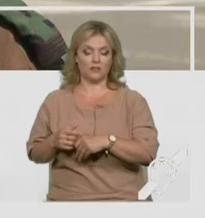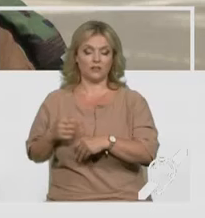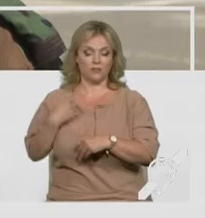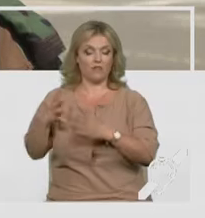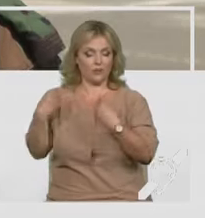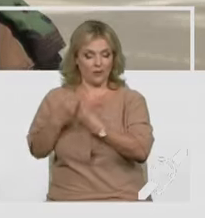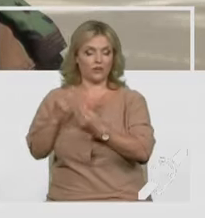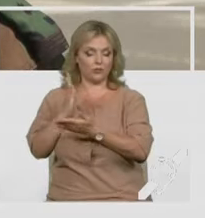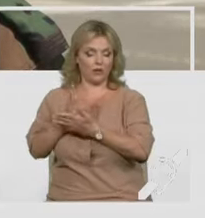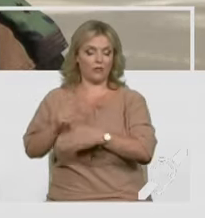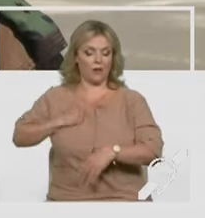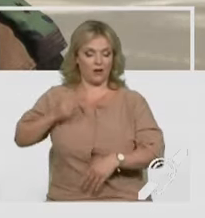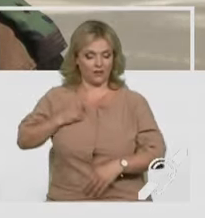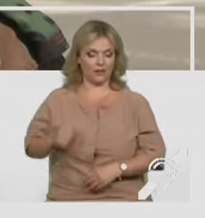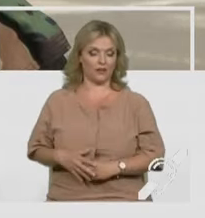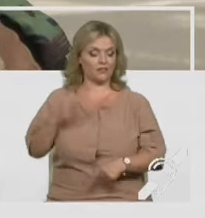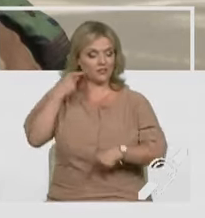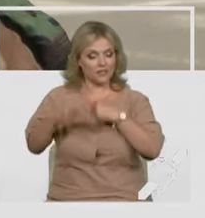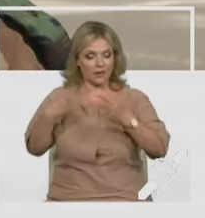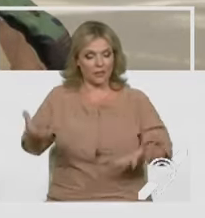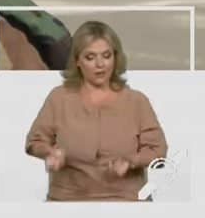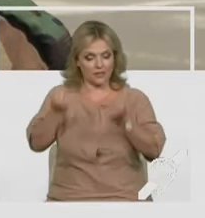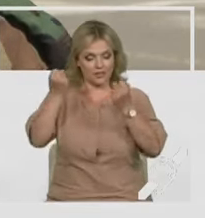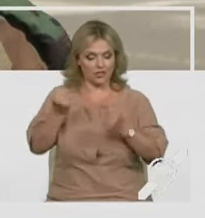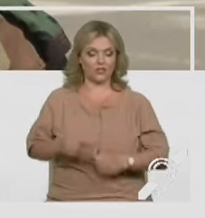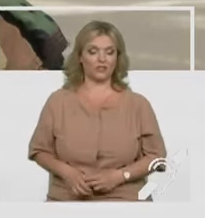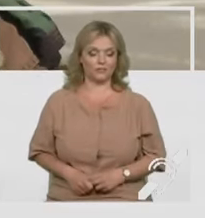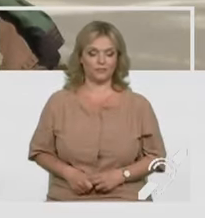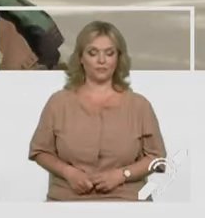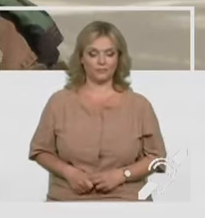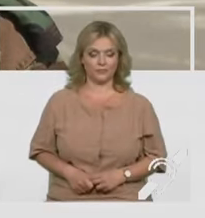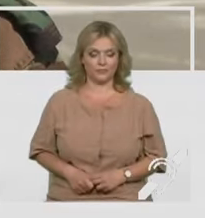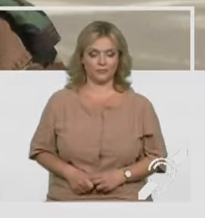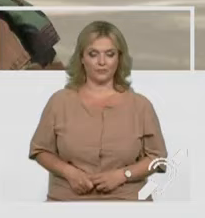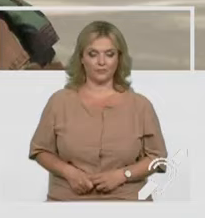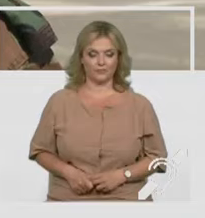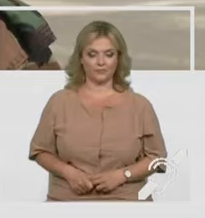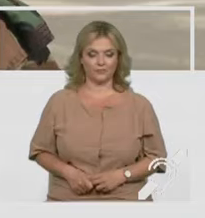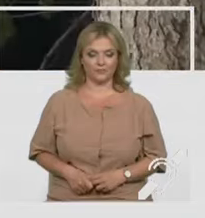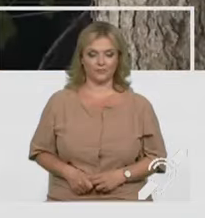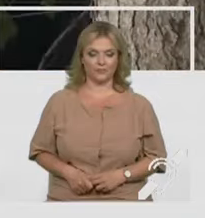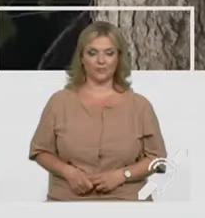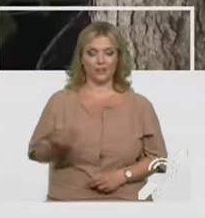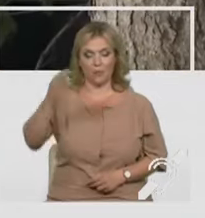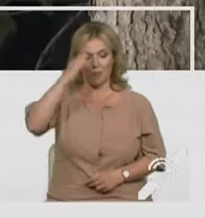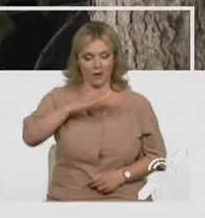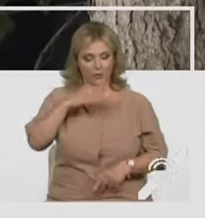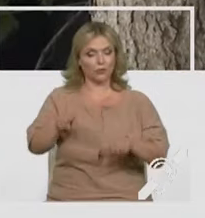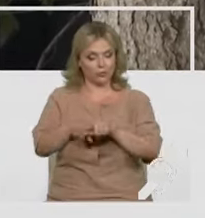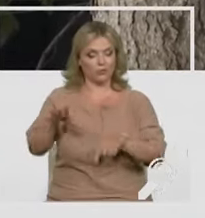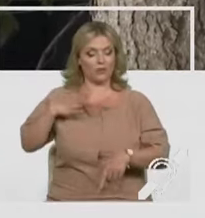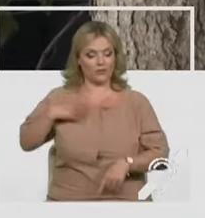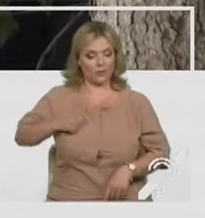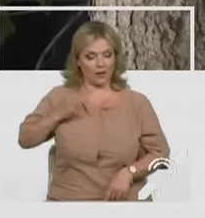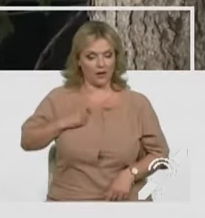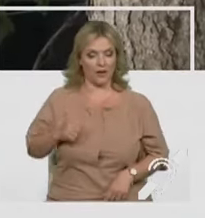îndrumat, m-a ghidat și întotdeauna m-a susținut în toate deciziile pe care le-am luat. Cine este? Tatăl meu. Din luna iunie a revenit